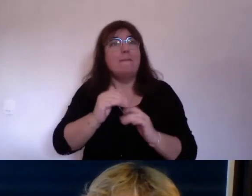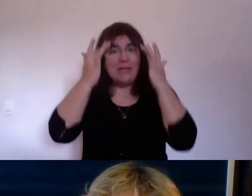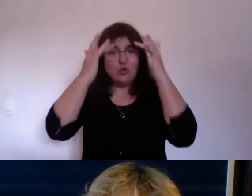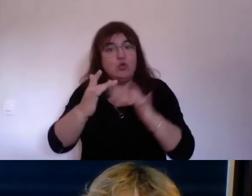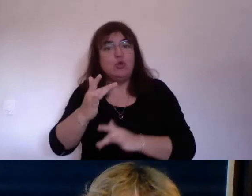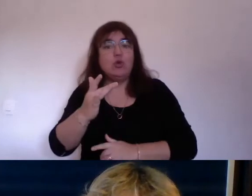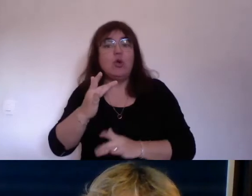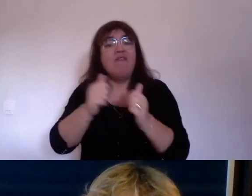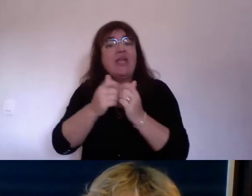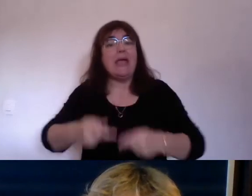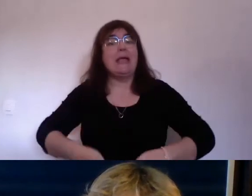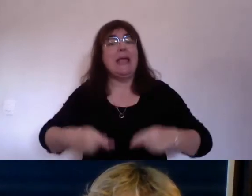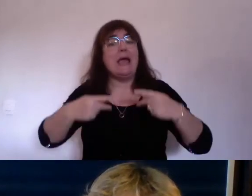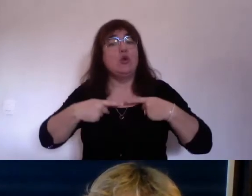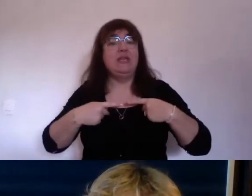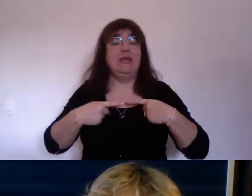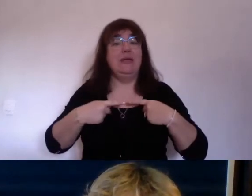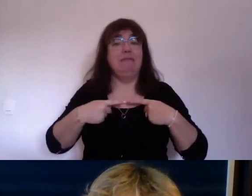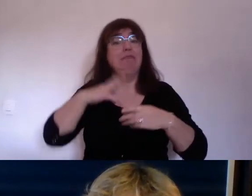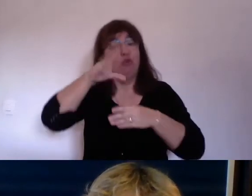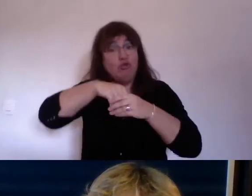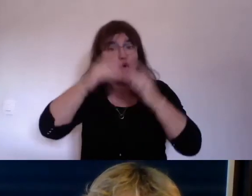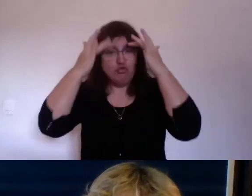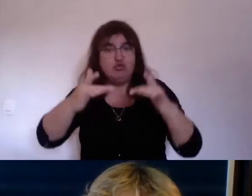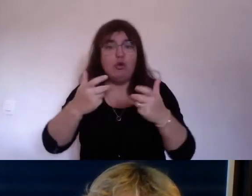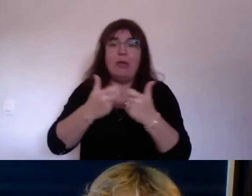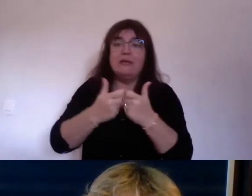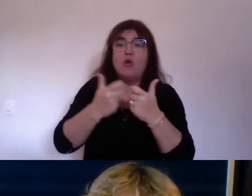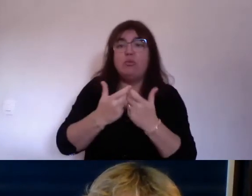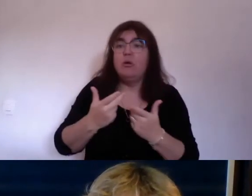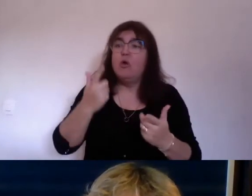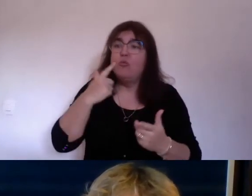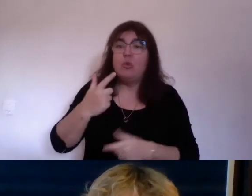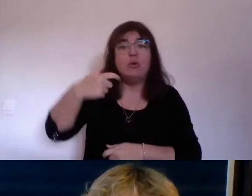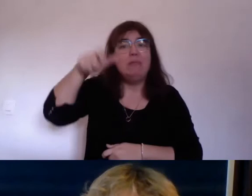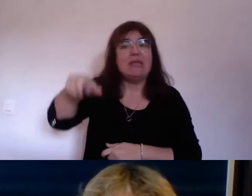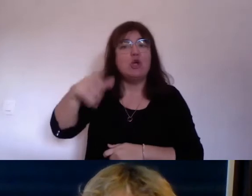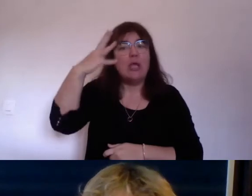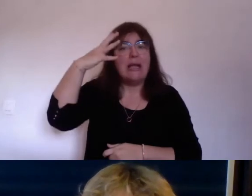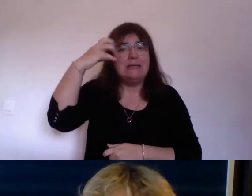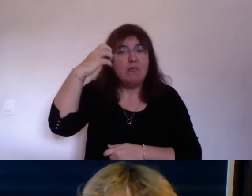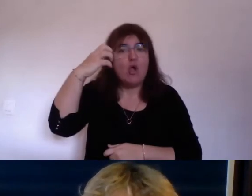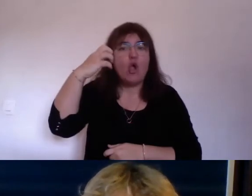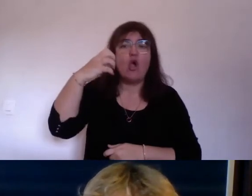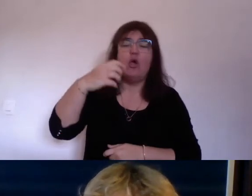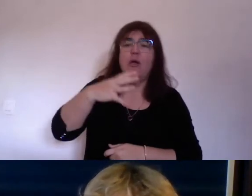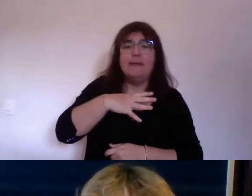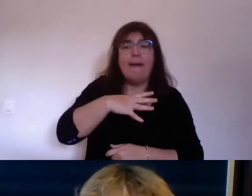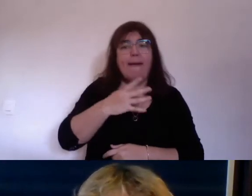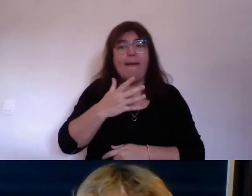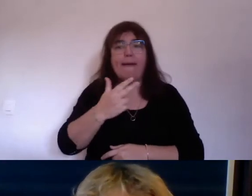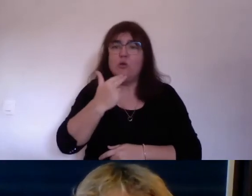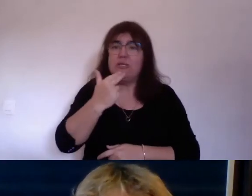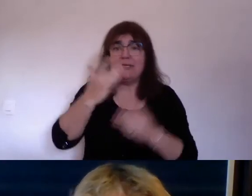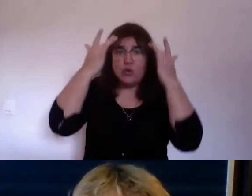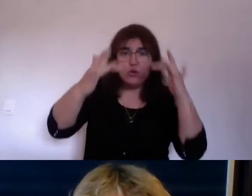connotation culturelle. Nous, notre but, c'était de faire travailler la mémoire des personnes qu'on accompagne, qui ont Alzheimer. Et donc, on avait par exemple des descriptions de tableaux où il fallait se souvenir des